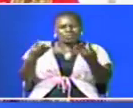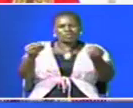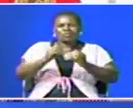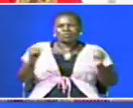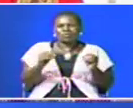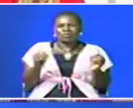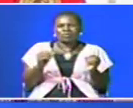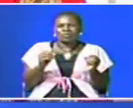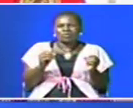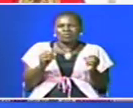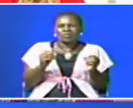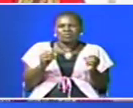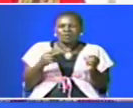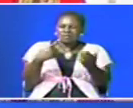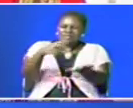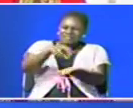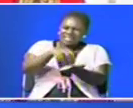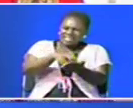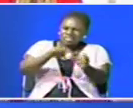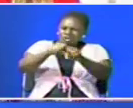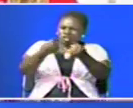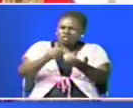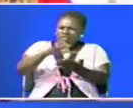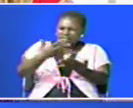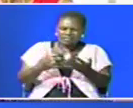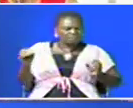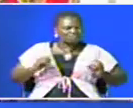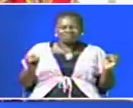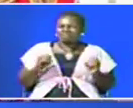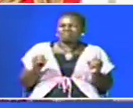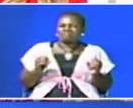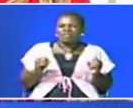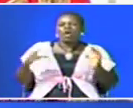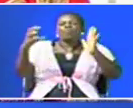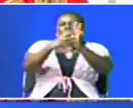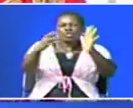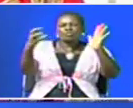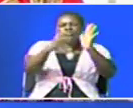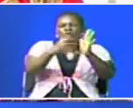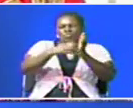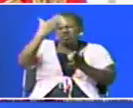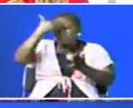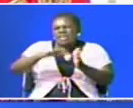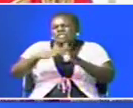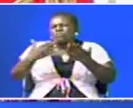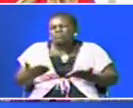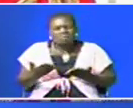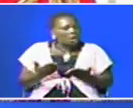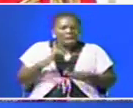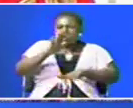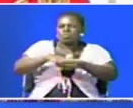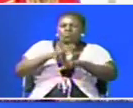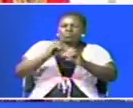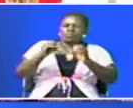mambo ya kufanya vitu katika mtandao. Mume wangu yanipa ama mume wangu jamani nataka mnisaidie, mume wangu